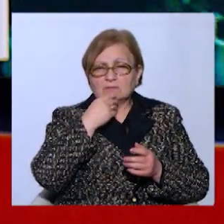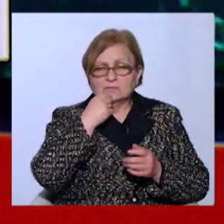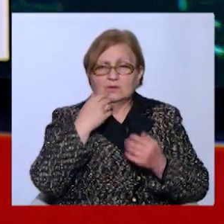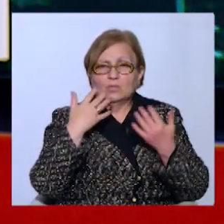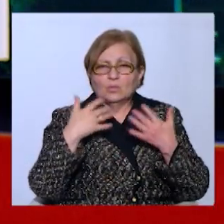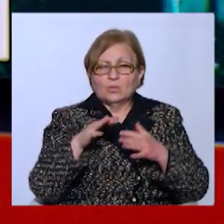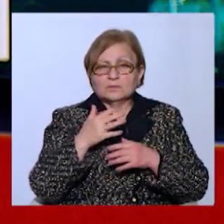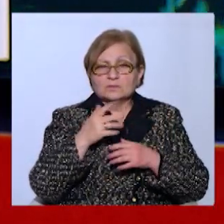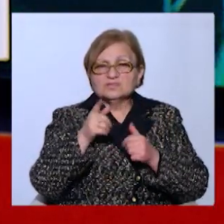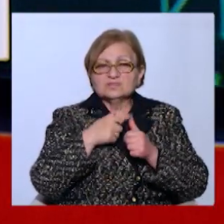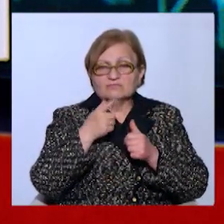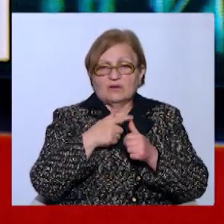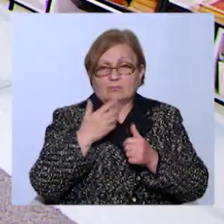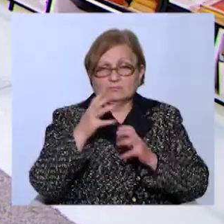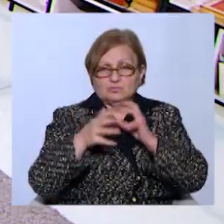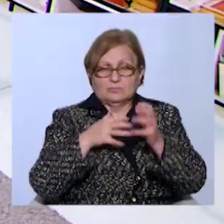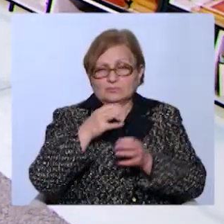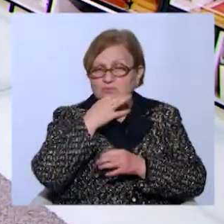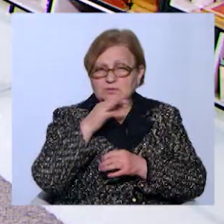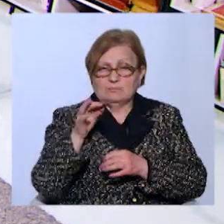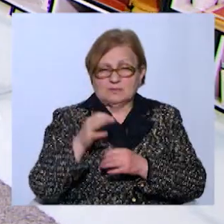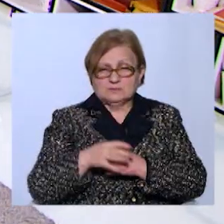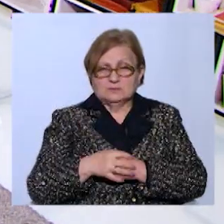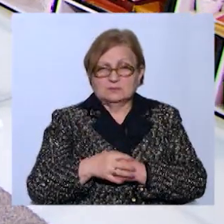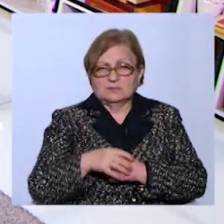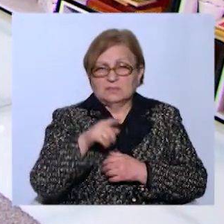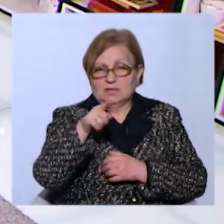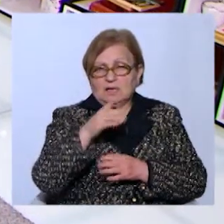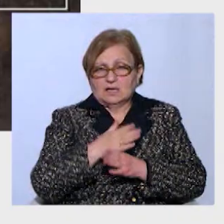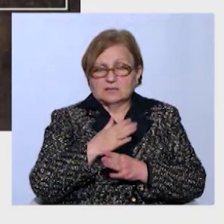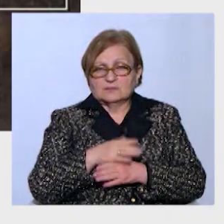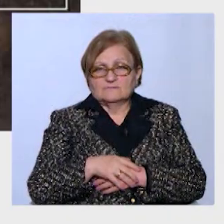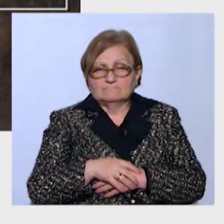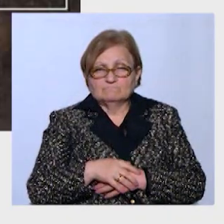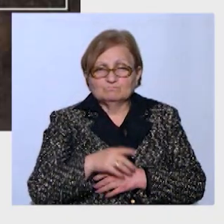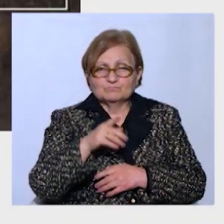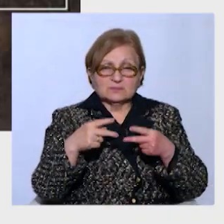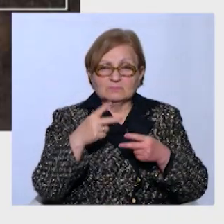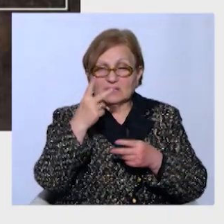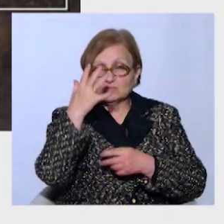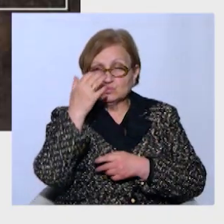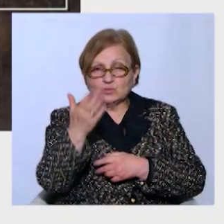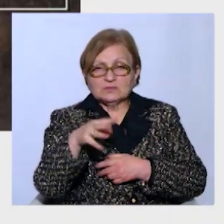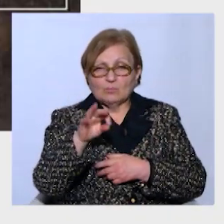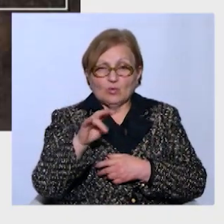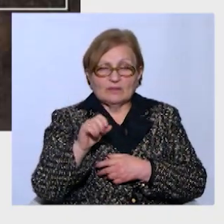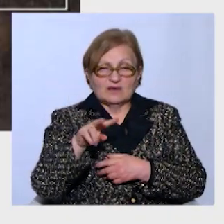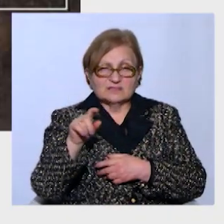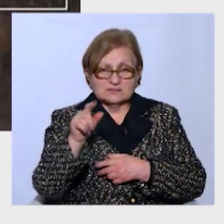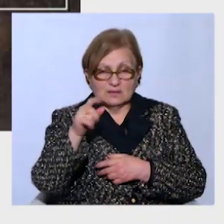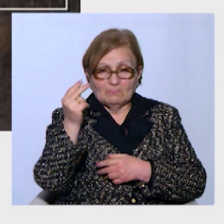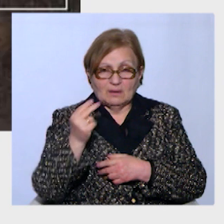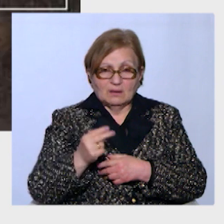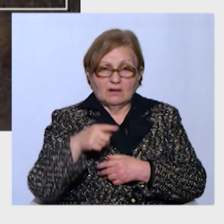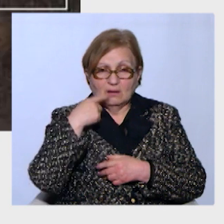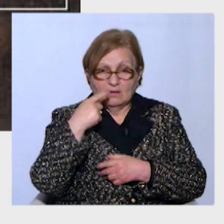აღქმულია ლამაზად ვიცით აი მაგალითად აი აქ არის მონალიზა მაგალითად ლეონარდო და ვინჩის